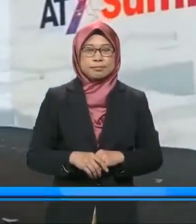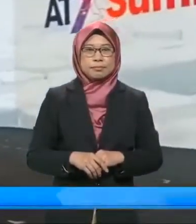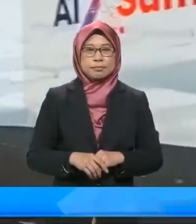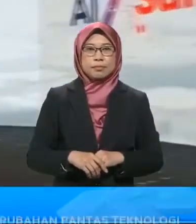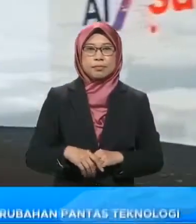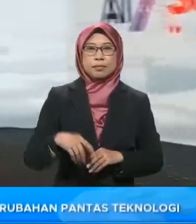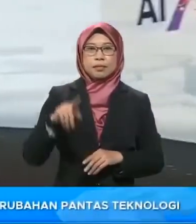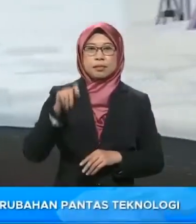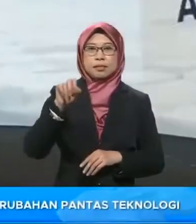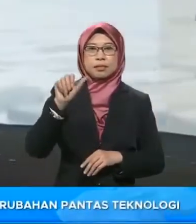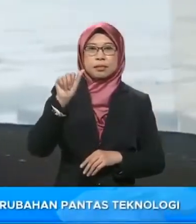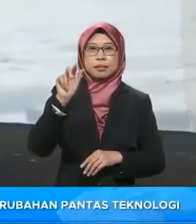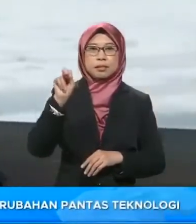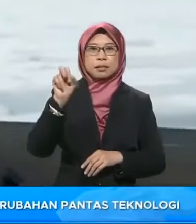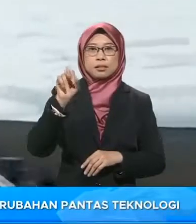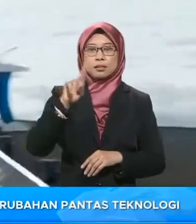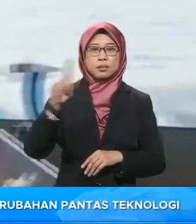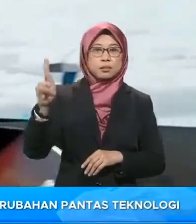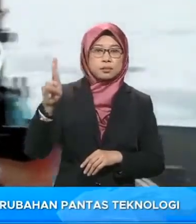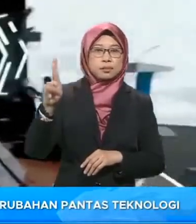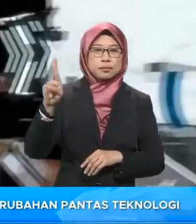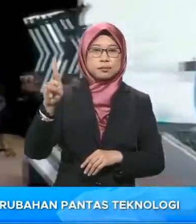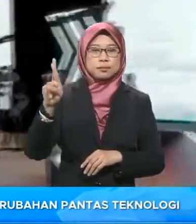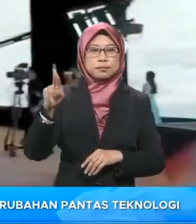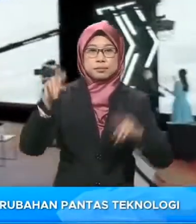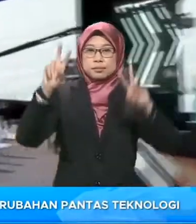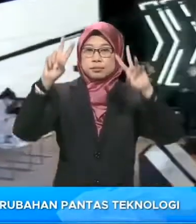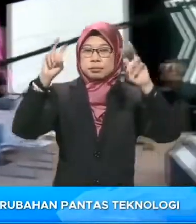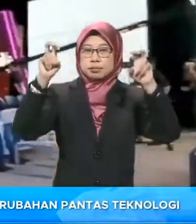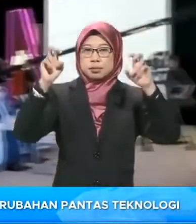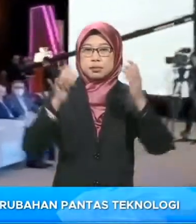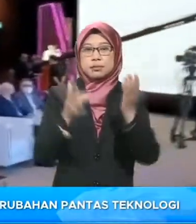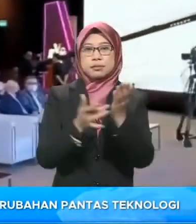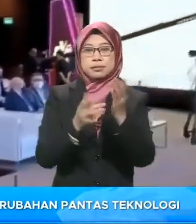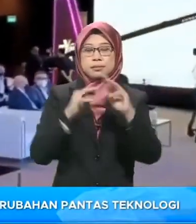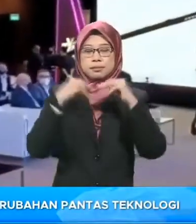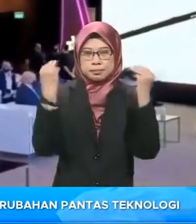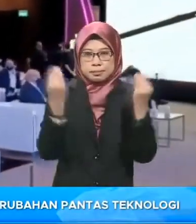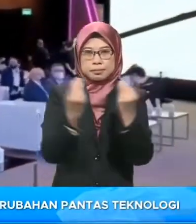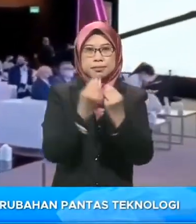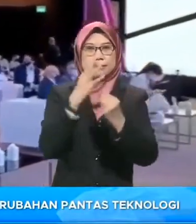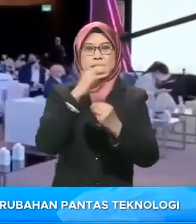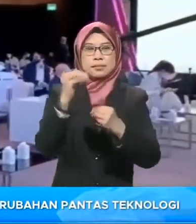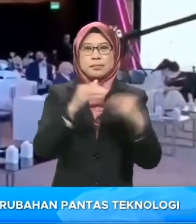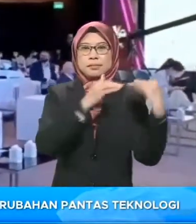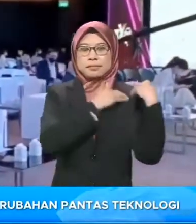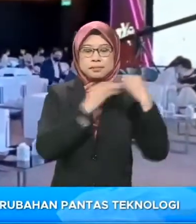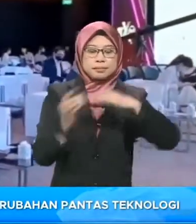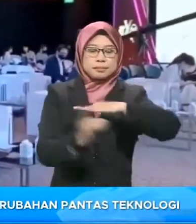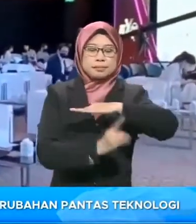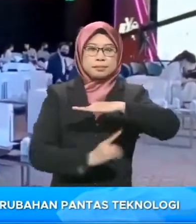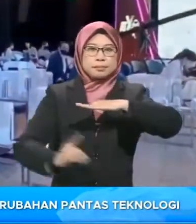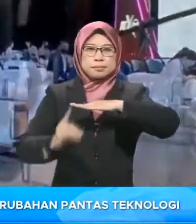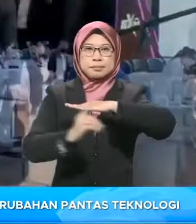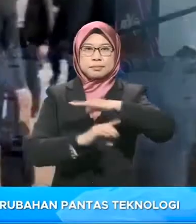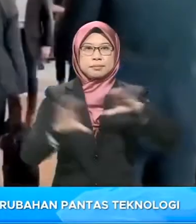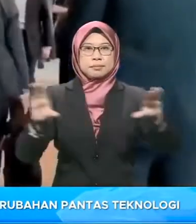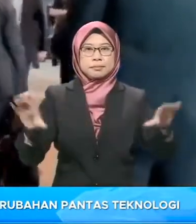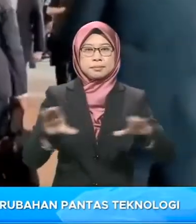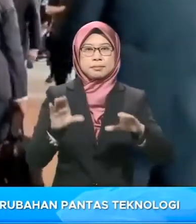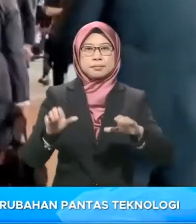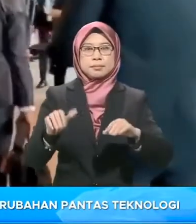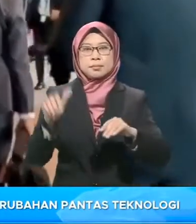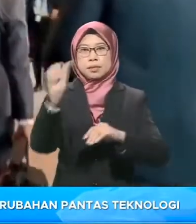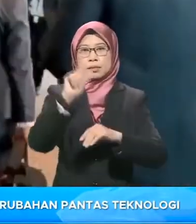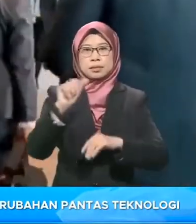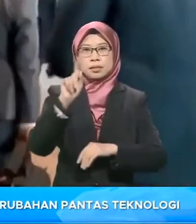Tan Sri Anwar yang merupakan panel bersama pada sesi bertajuk Teknologi, Masyarakat dan Peranan Dasar yang dedekan sepenuh Asia